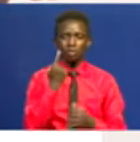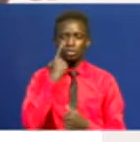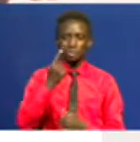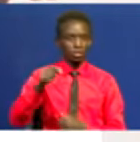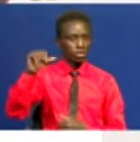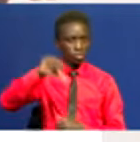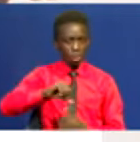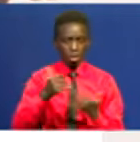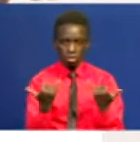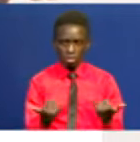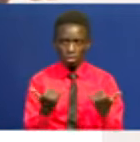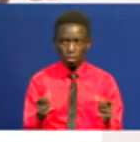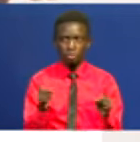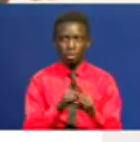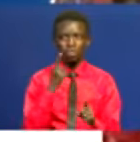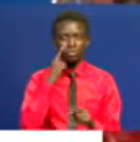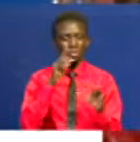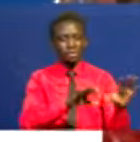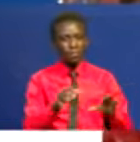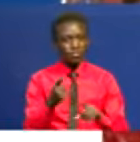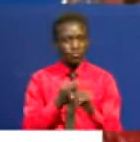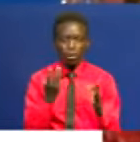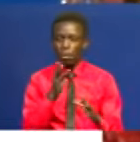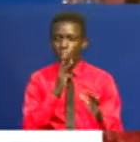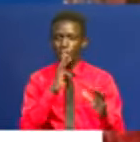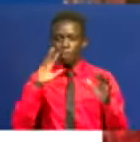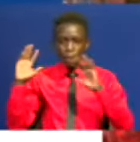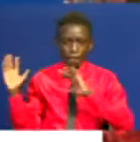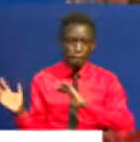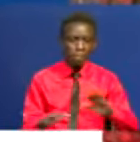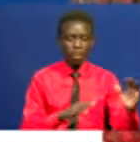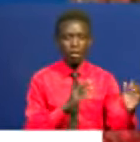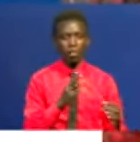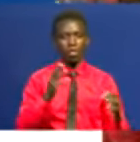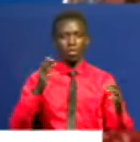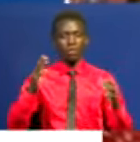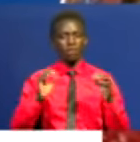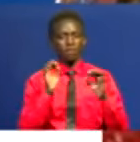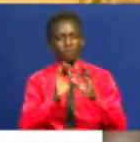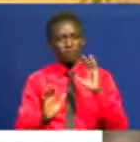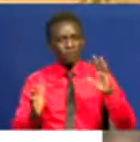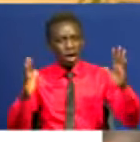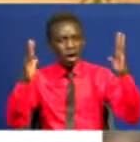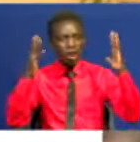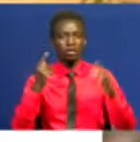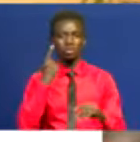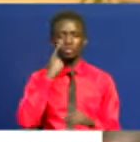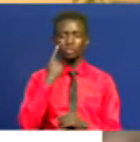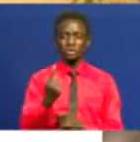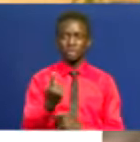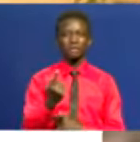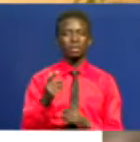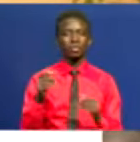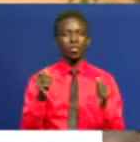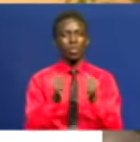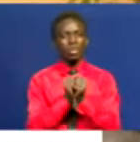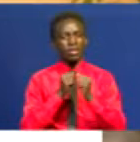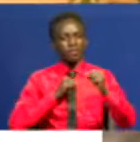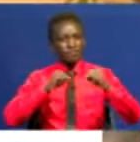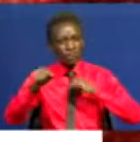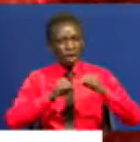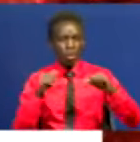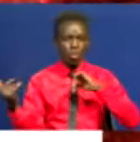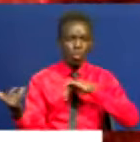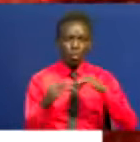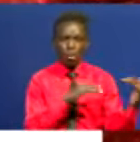dharura kama vile mafuriko, mikasa ya moto, ukame na vita. Haja ya kuwalinda watoto wakati wa majanga